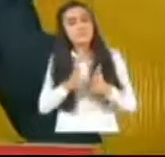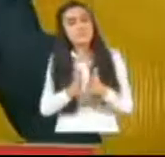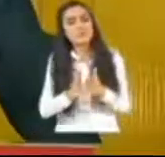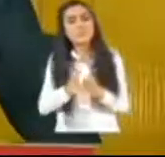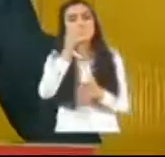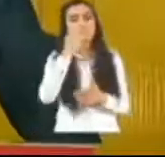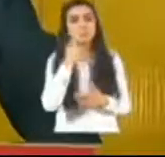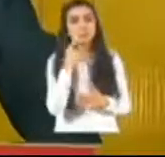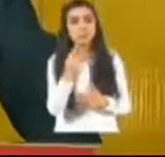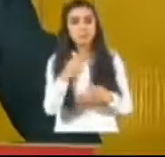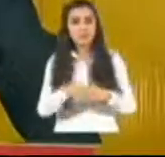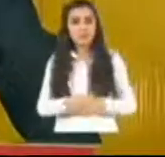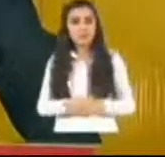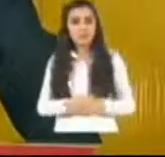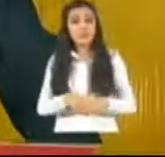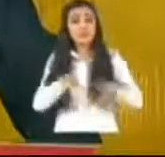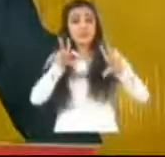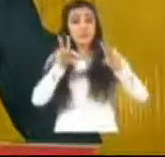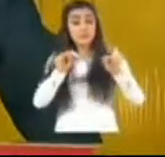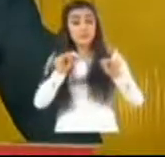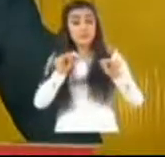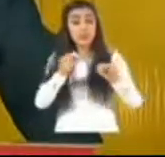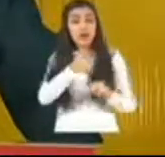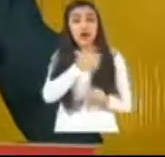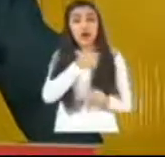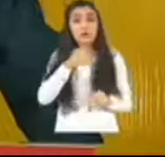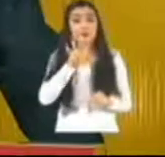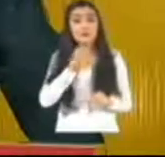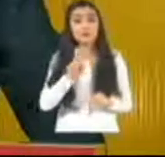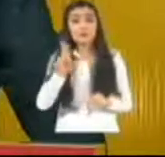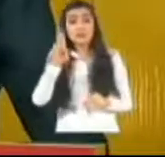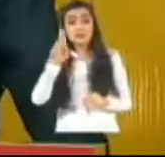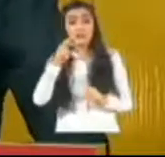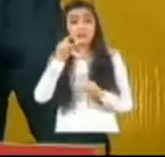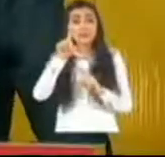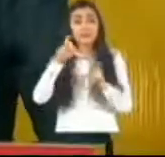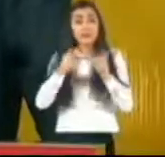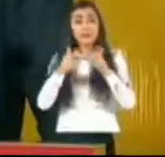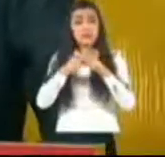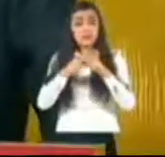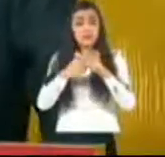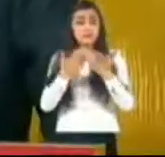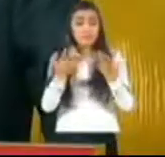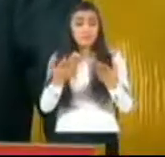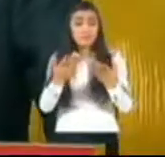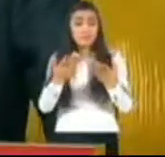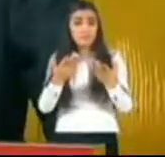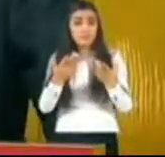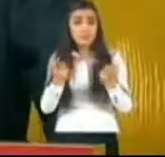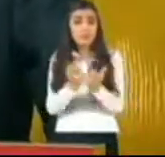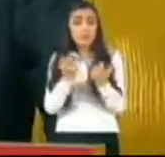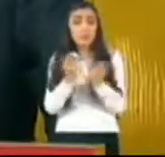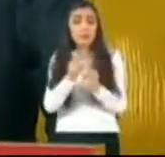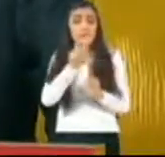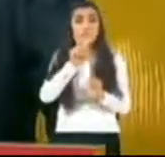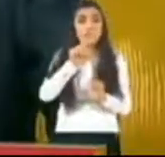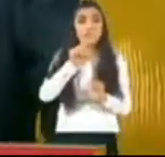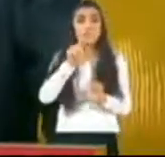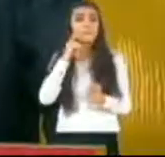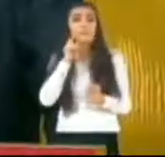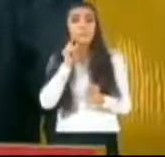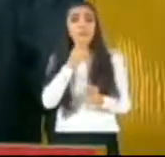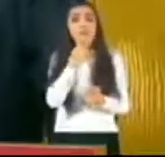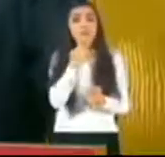ilerleyeceğiz. Tamamladığımız 647 ilçe kongremizi mütakiben 21